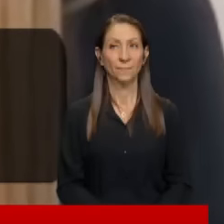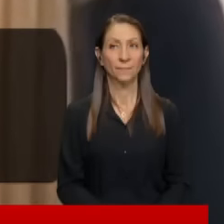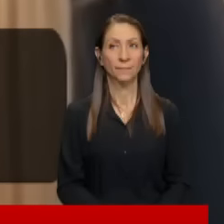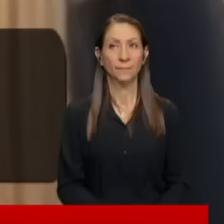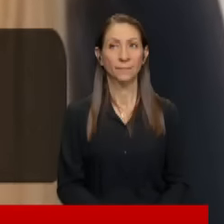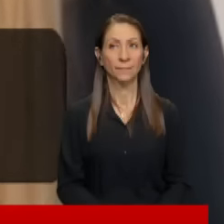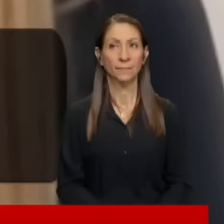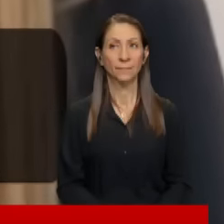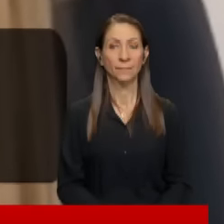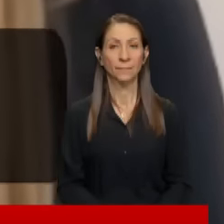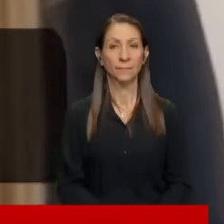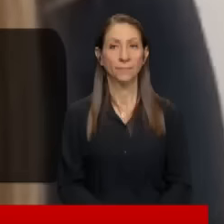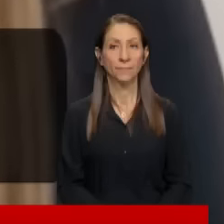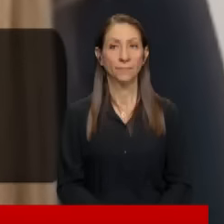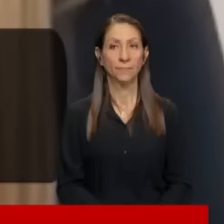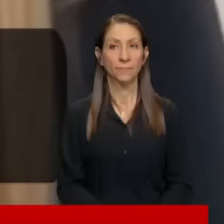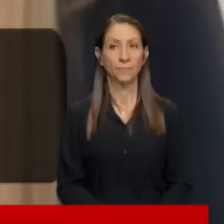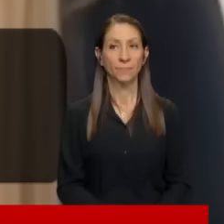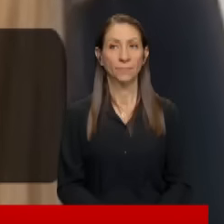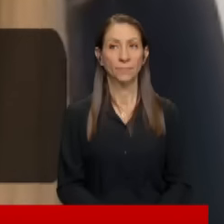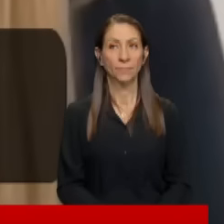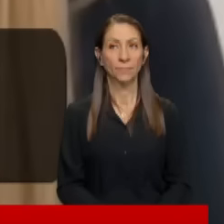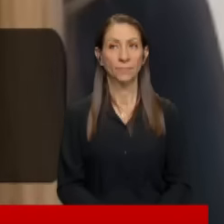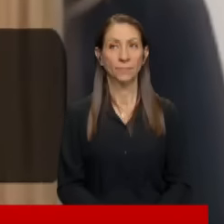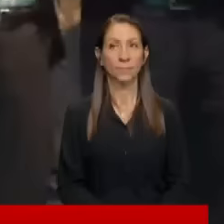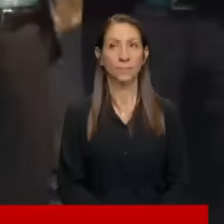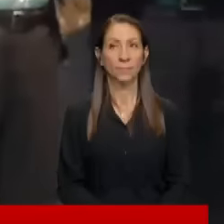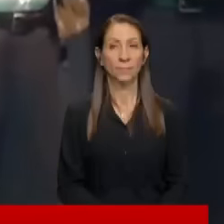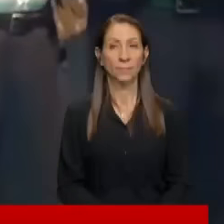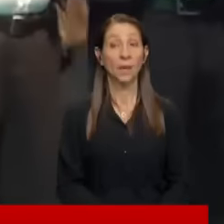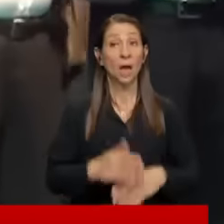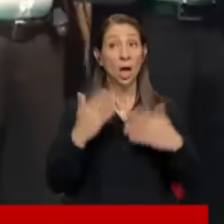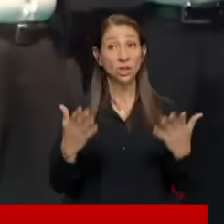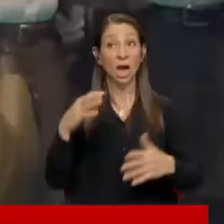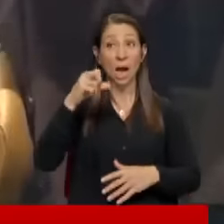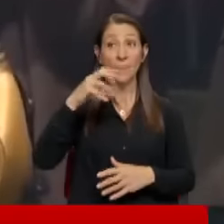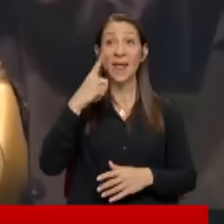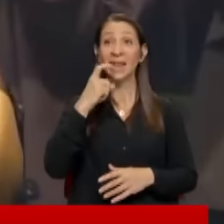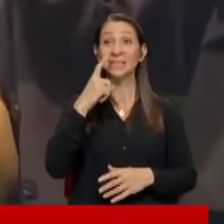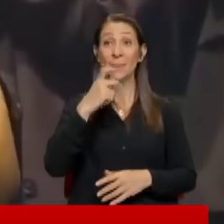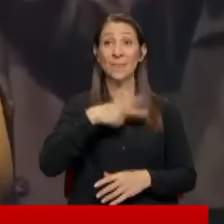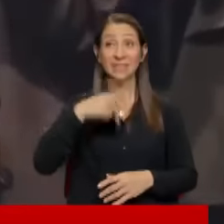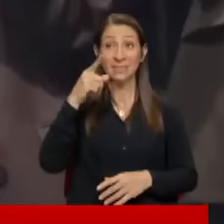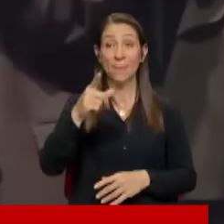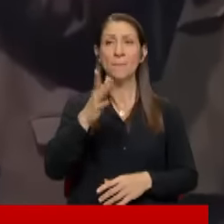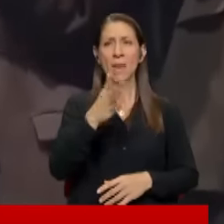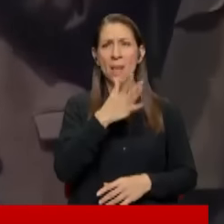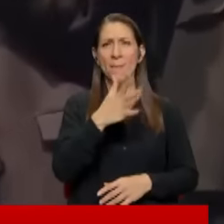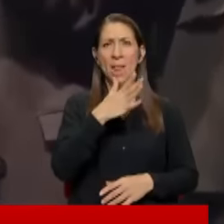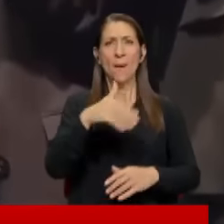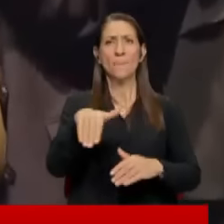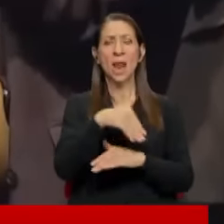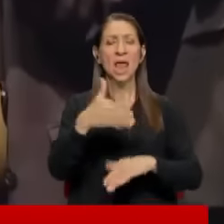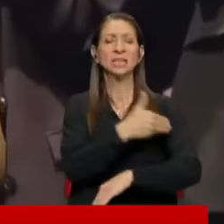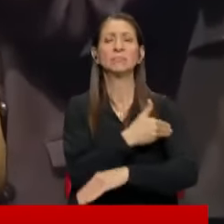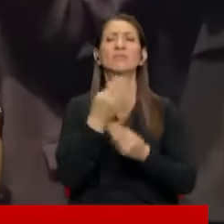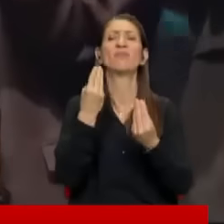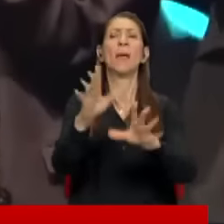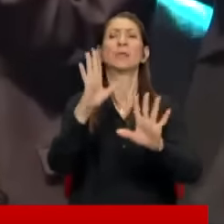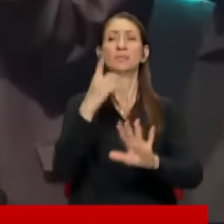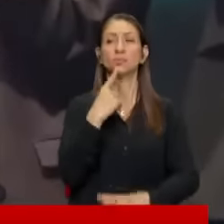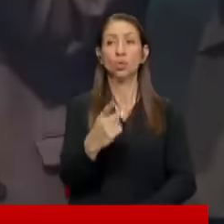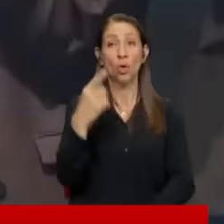Parti belediyesi kazandı. Mahallemde de AK Parti'ye zaten çoğunluk oy çıktı. Ancak AK Partili Elazığ Belediyesi'nin bilinçli olarak mahalleye hizmet